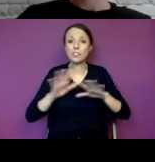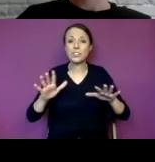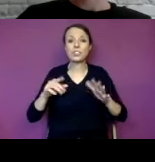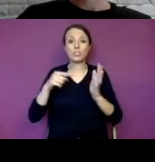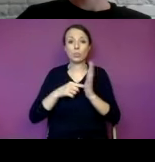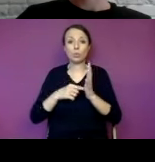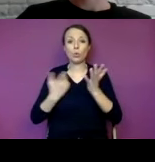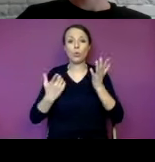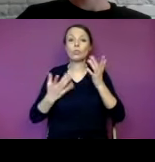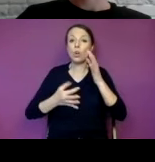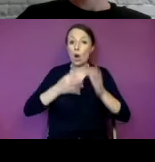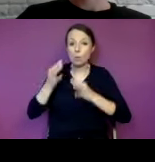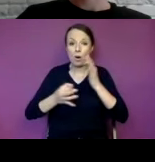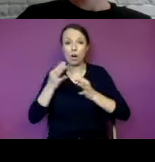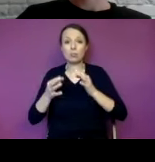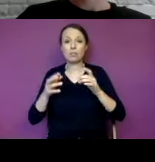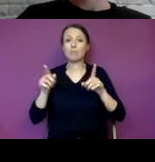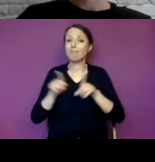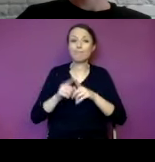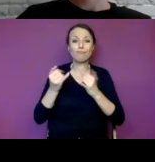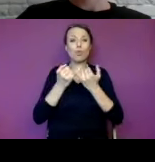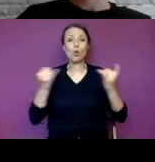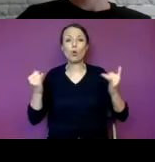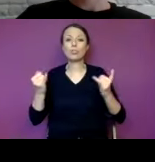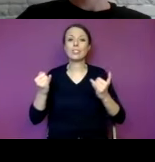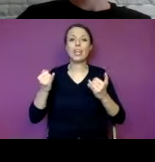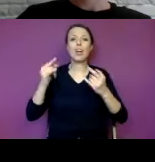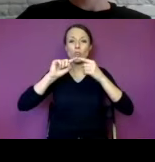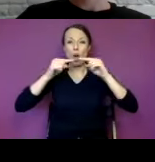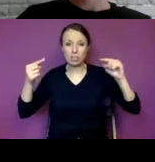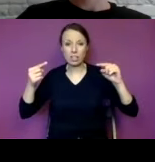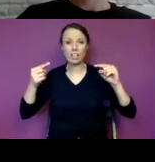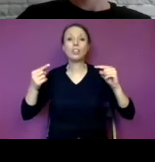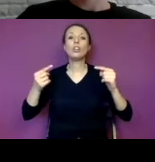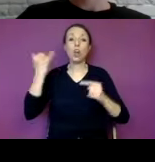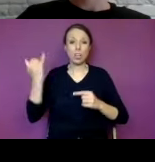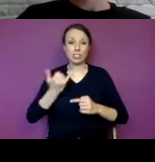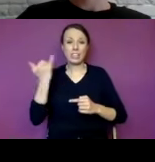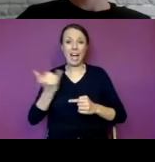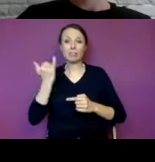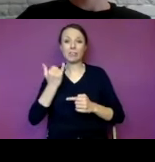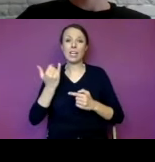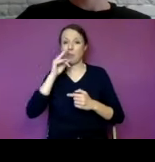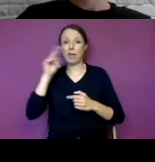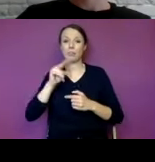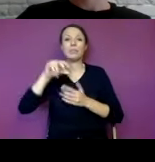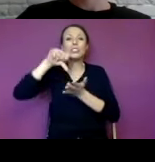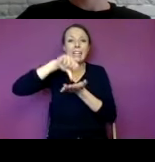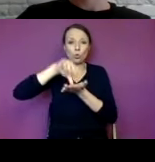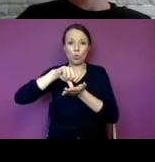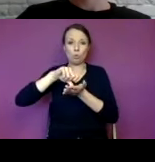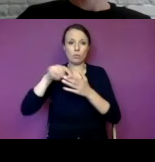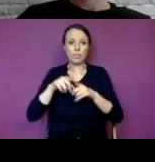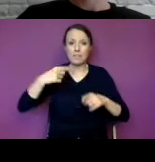dyskursy dotyczące wsi są bardzo często prowadzone z perspektywy centrum. My nawet teraz tutaj wyznaczamy to centrum. Nie wiem, czy ktoś z